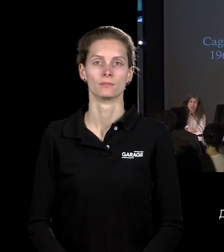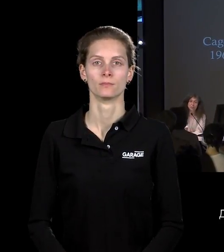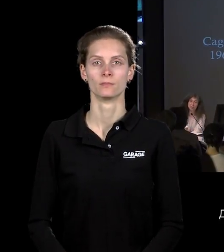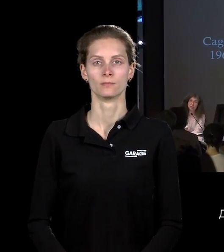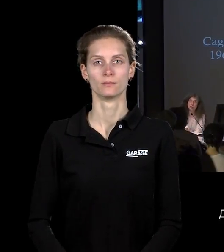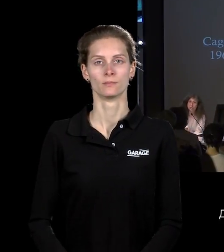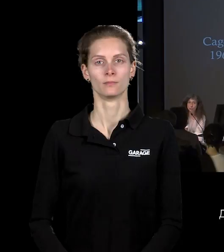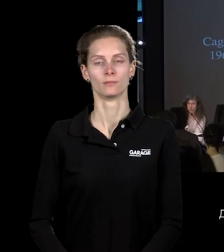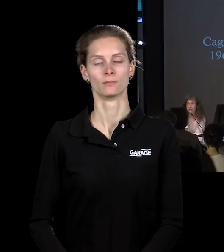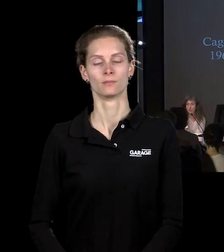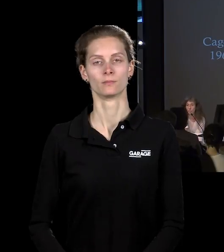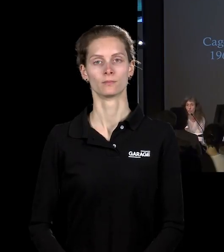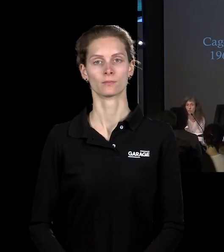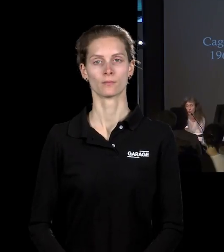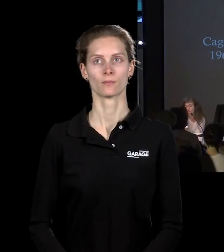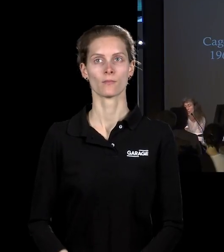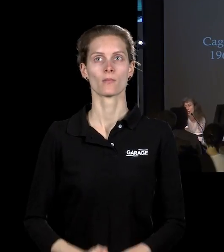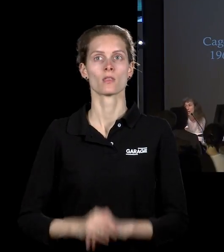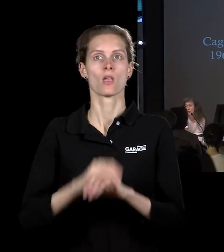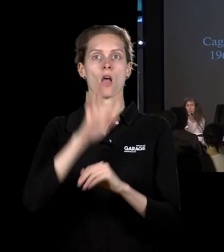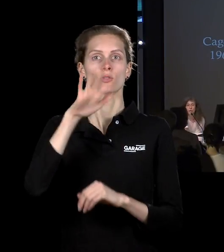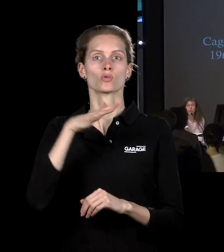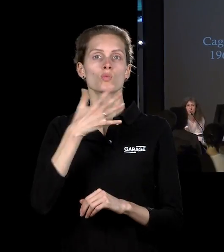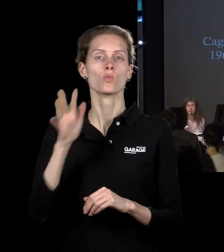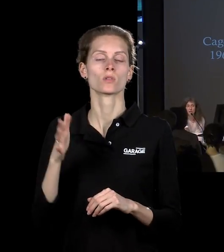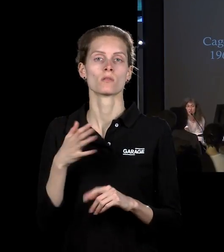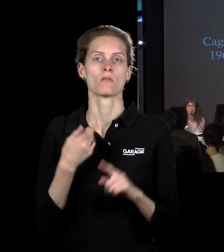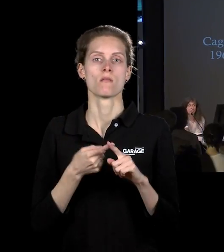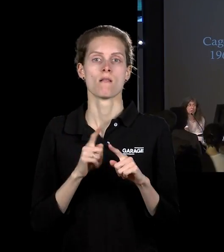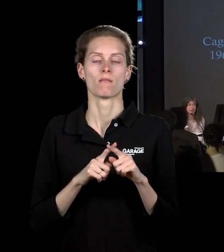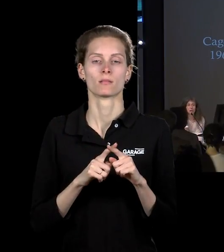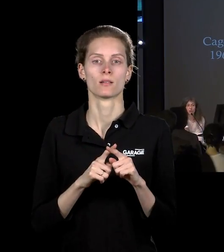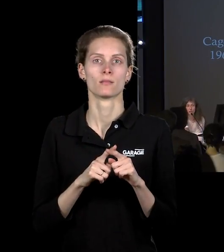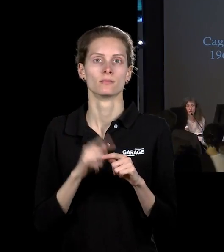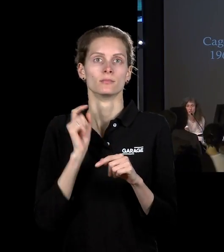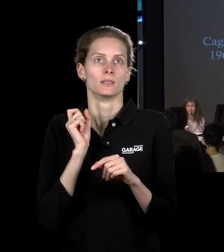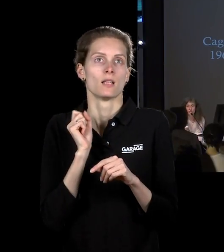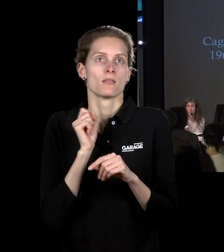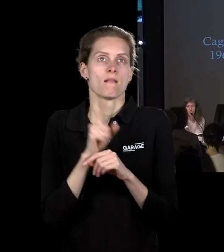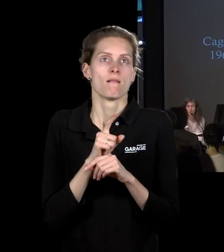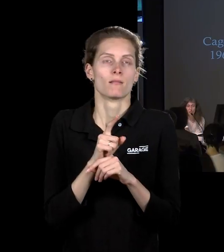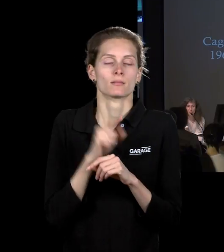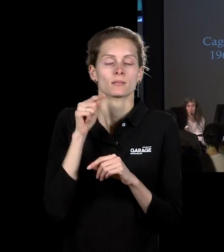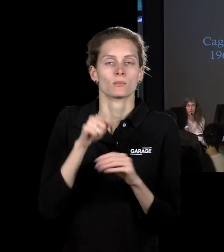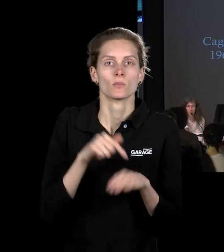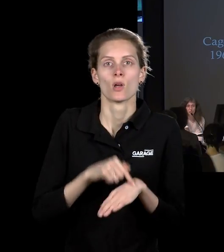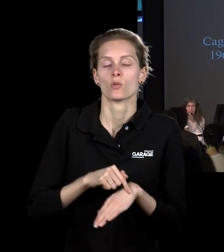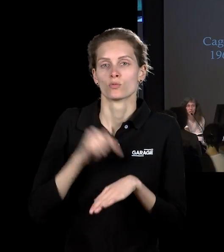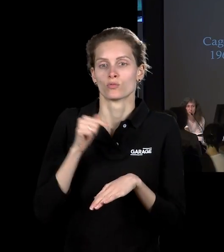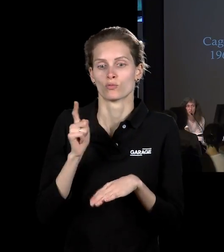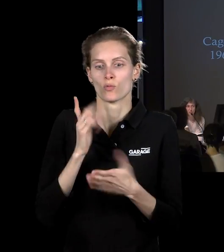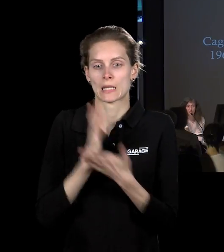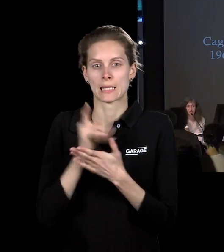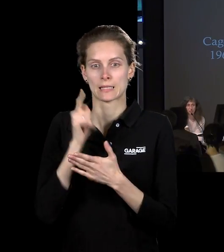создает, задана эта минималистская структура. Так же, как вы помните, что такое 4.33 Джона Кейджа, это все звуки, непроизвольно,